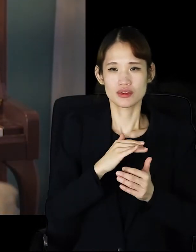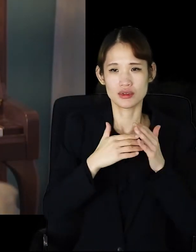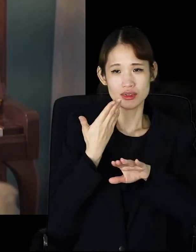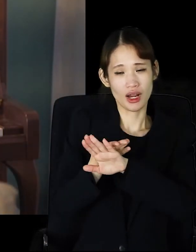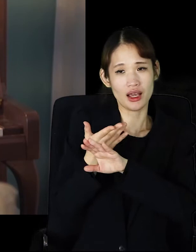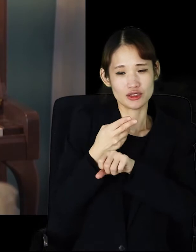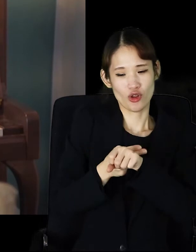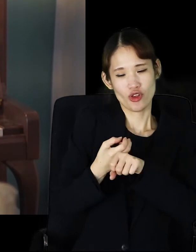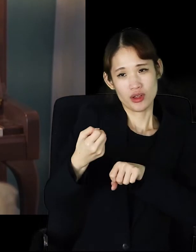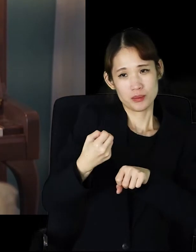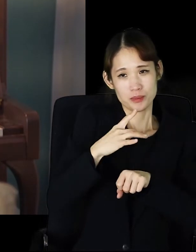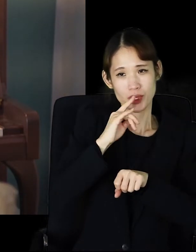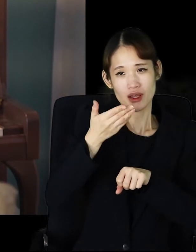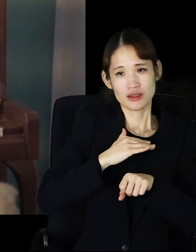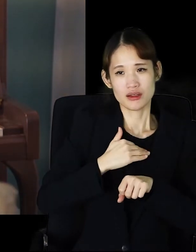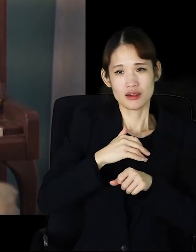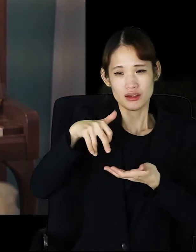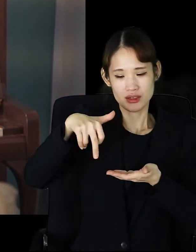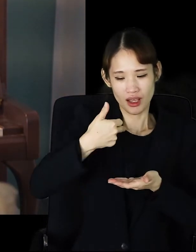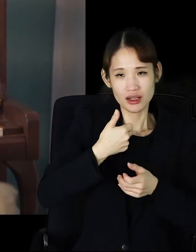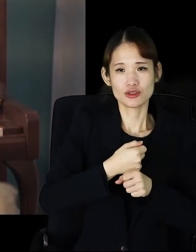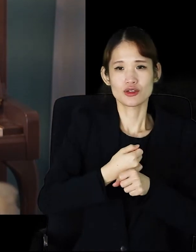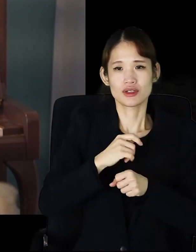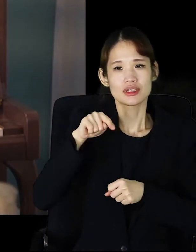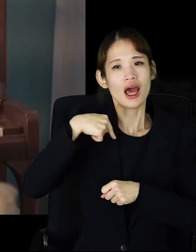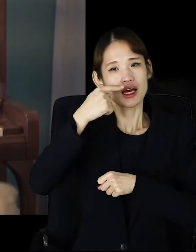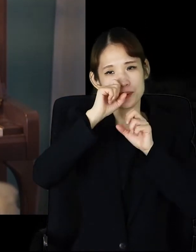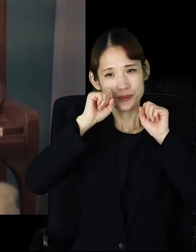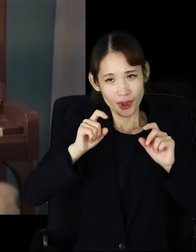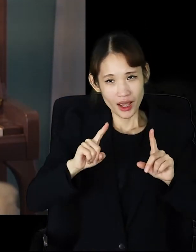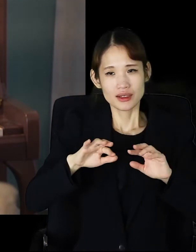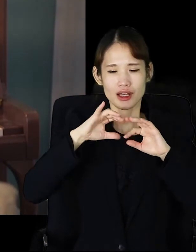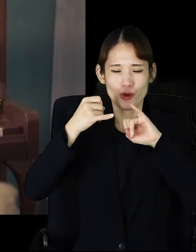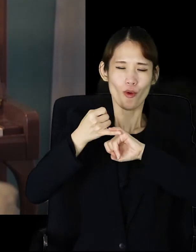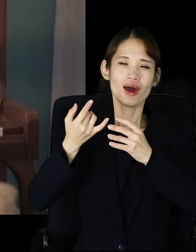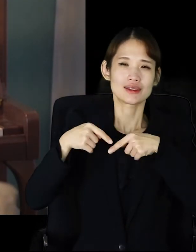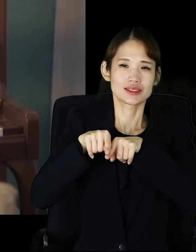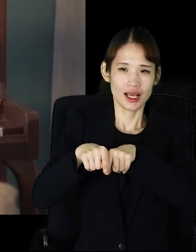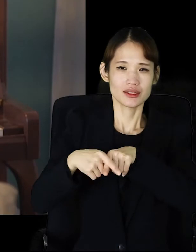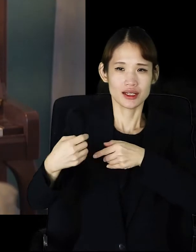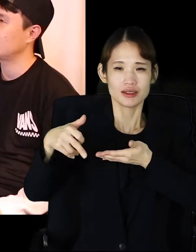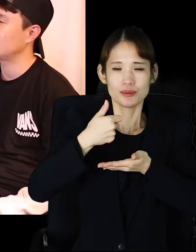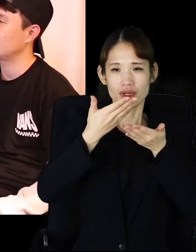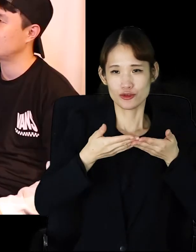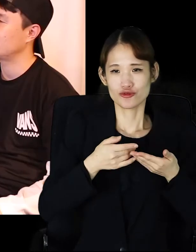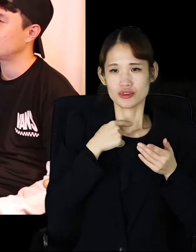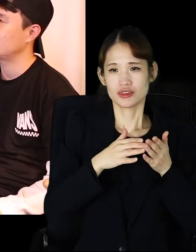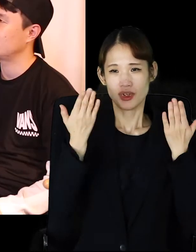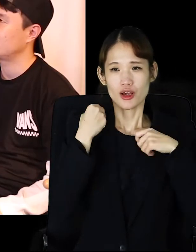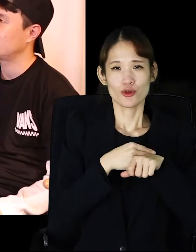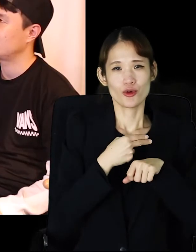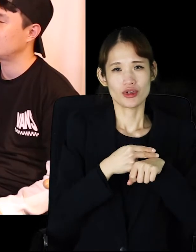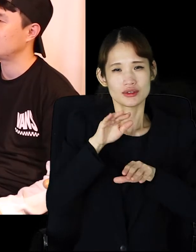아니셨고 다른 반 담임 선생님이셨는데 저한테 카톡으로 다음에는 지우도 꼭 같이 가자라고 남겨주신 분도 계시고. 저는